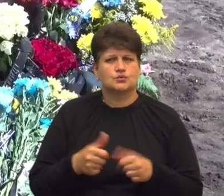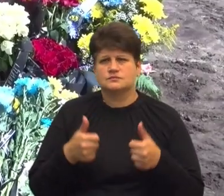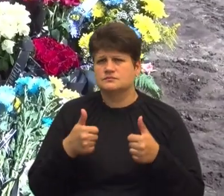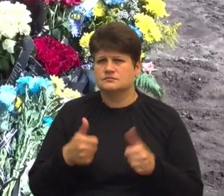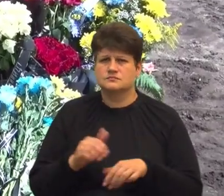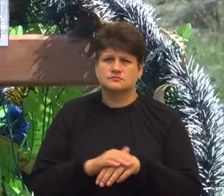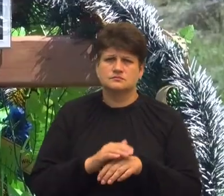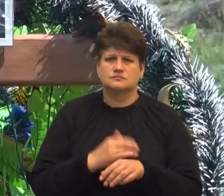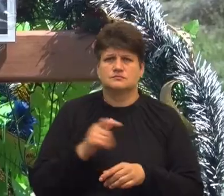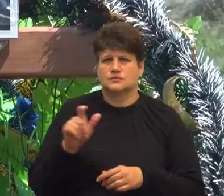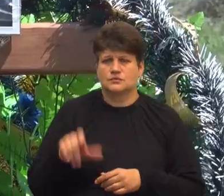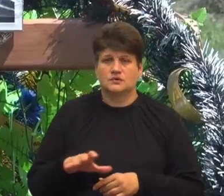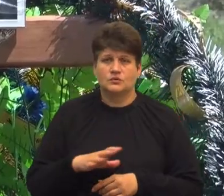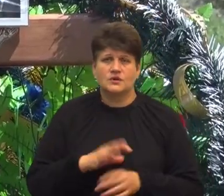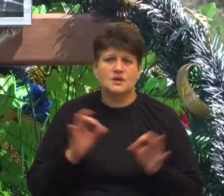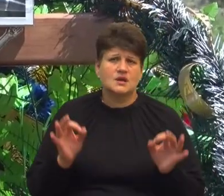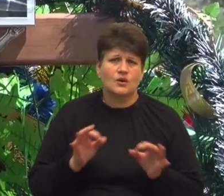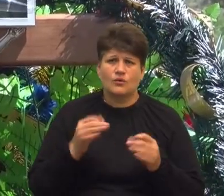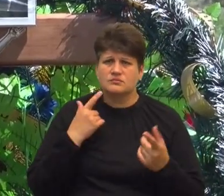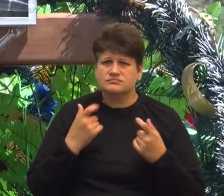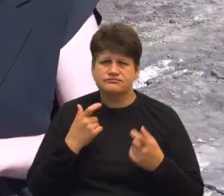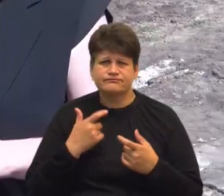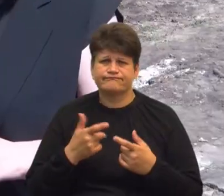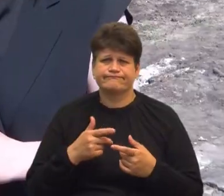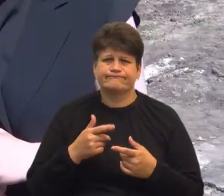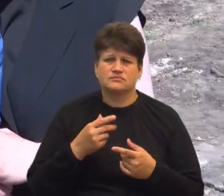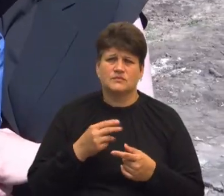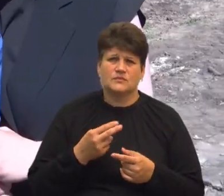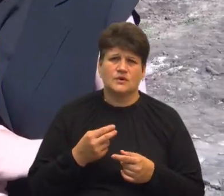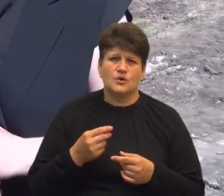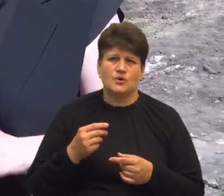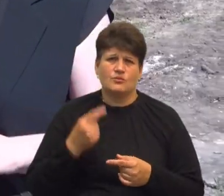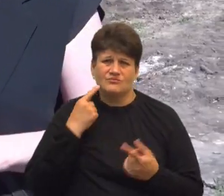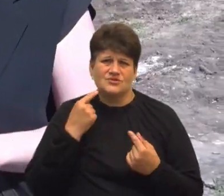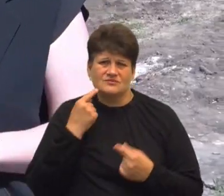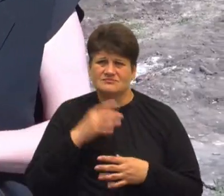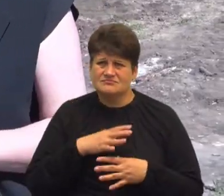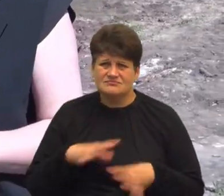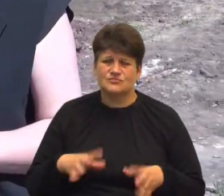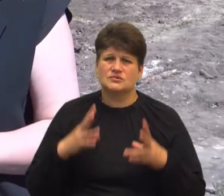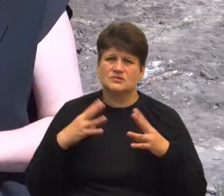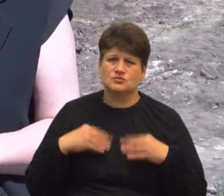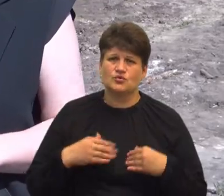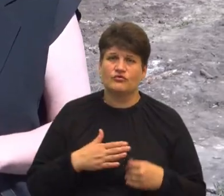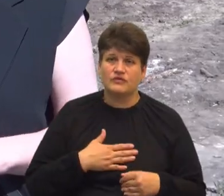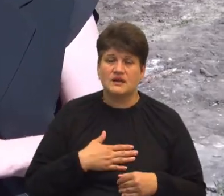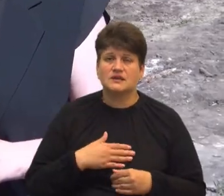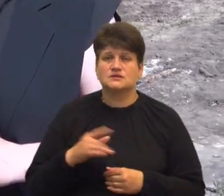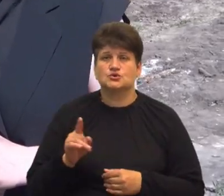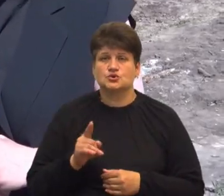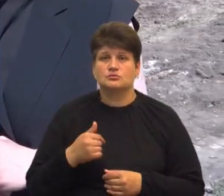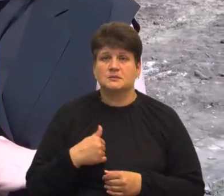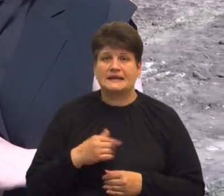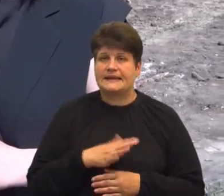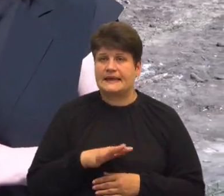людина був дуже і ніколи ні на що не скаржився він навпаки заспокоював тут нас щоб ми